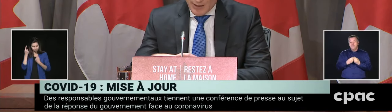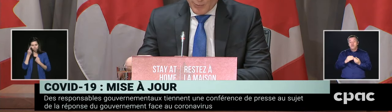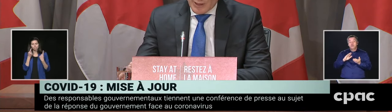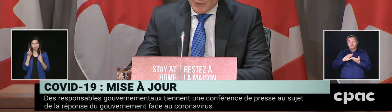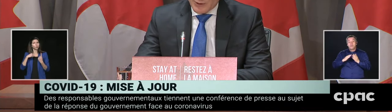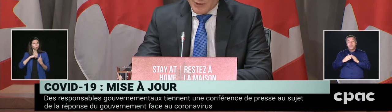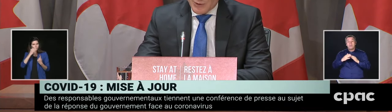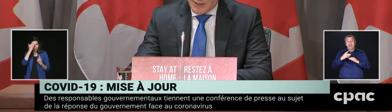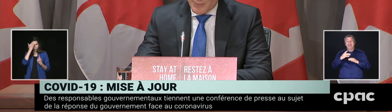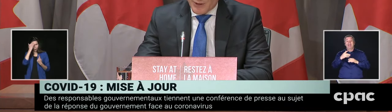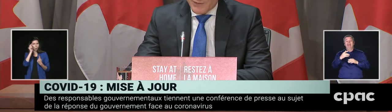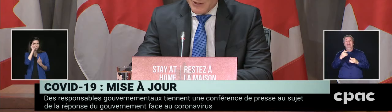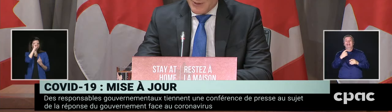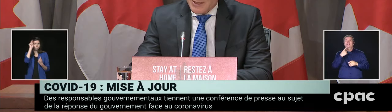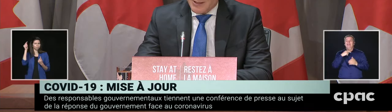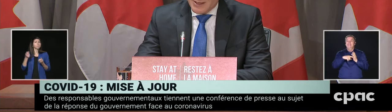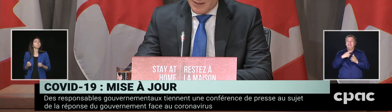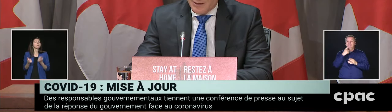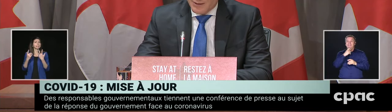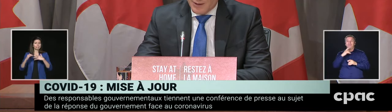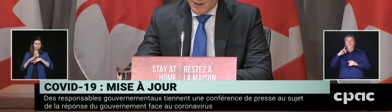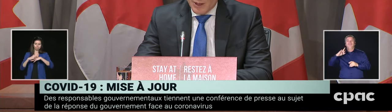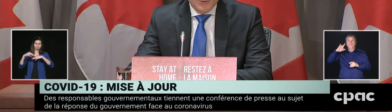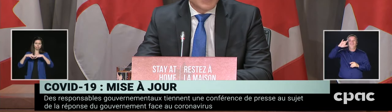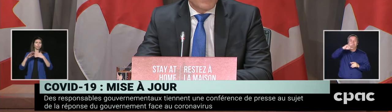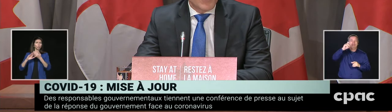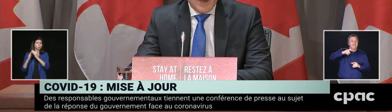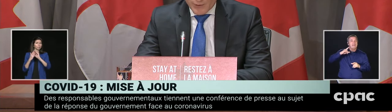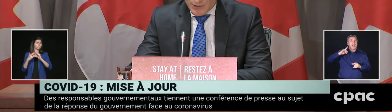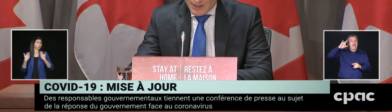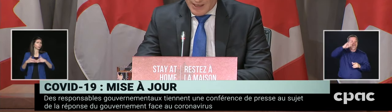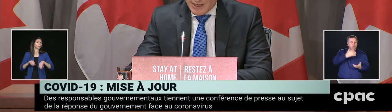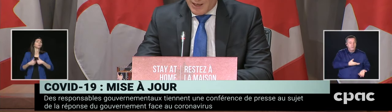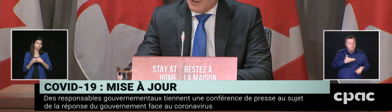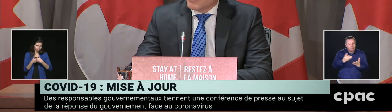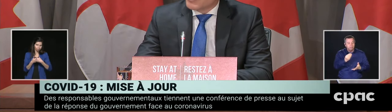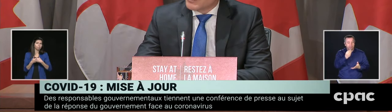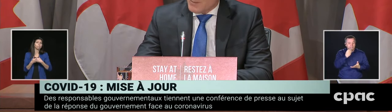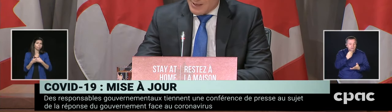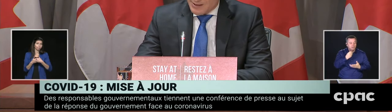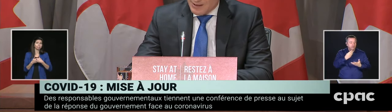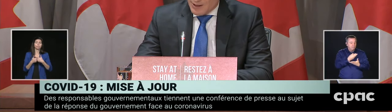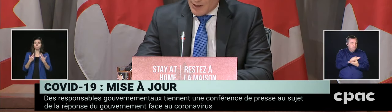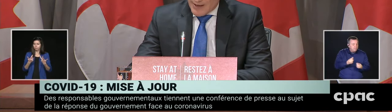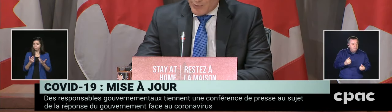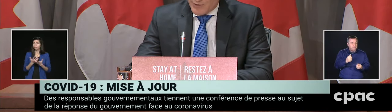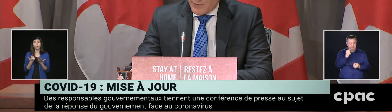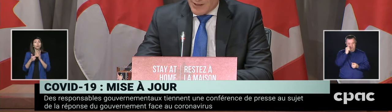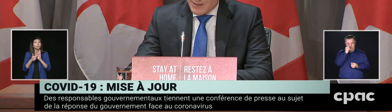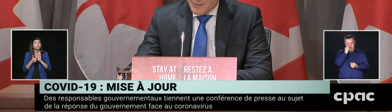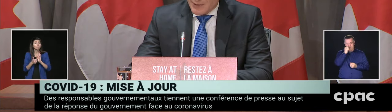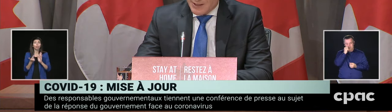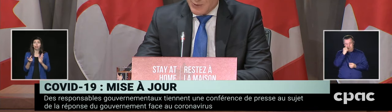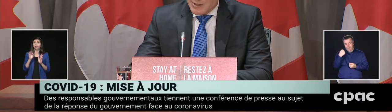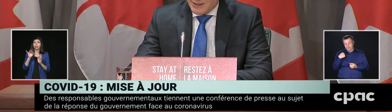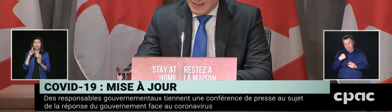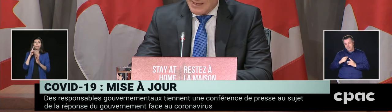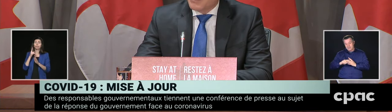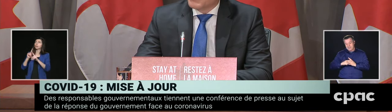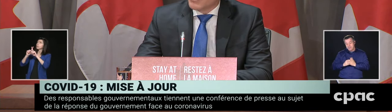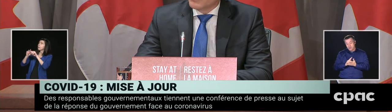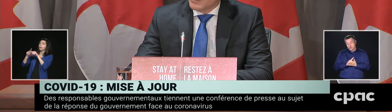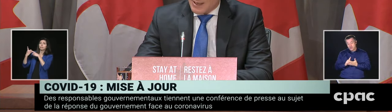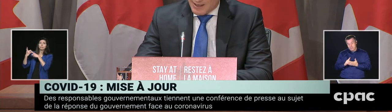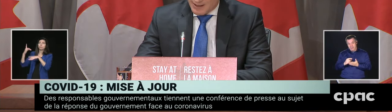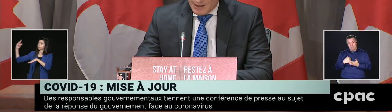aérien pour la nourriture et les provisions essentielles. Nous avons annoncé en début de semaine un appui financier de près de